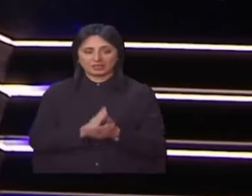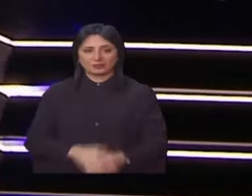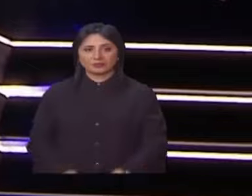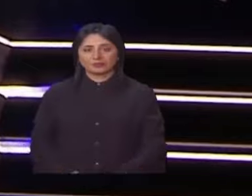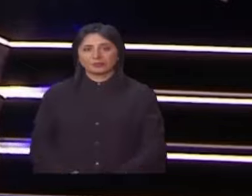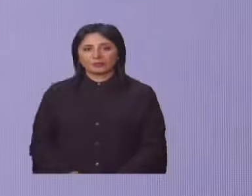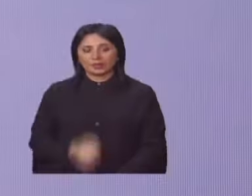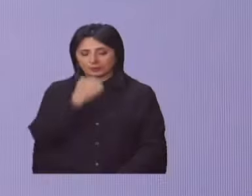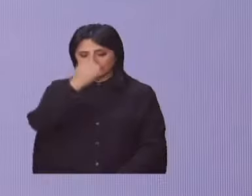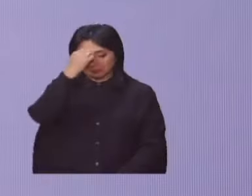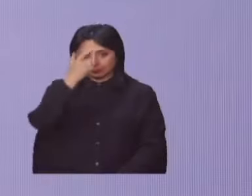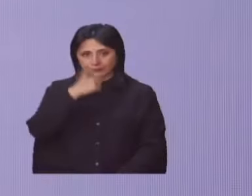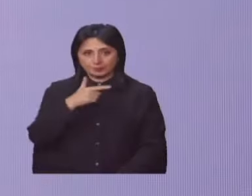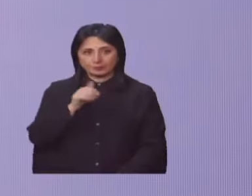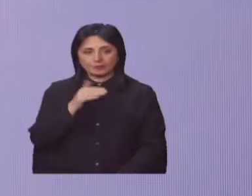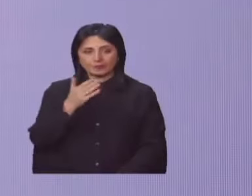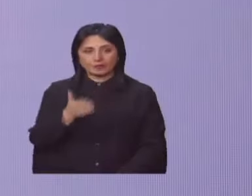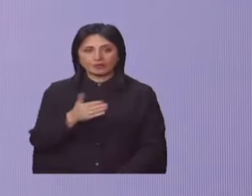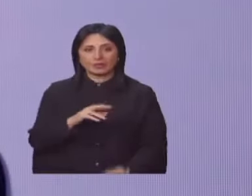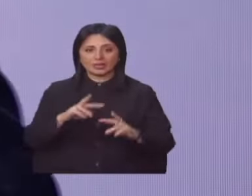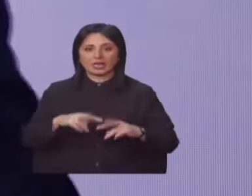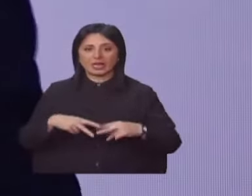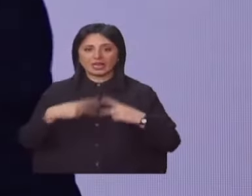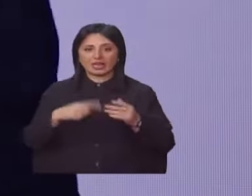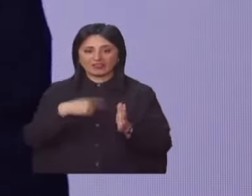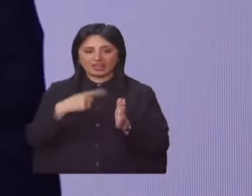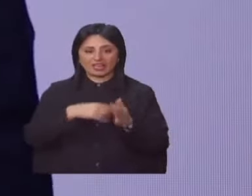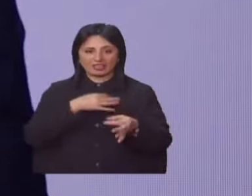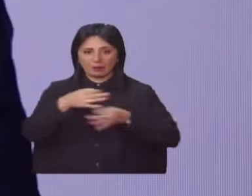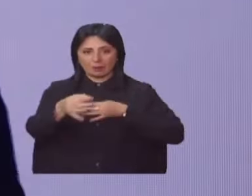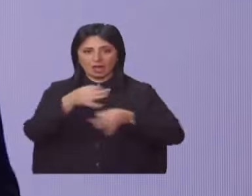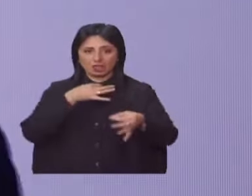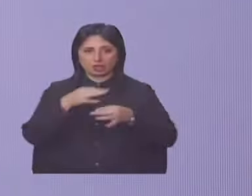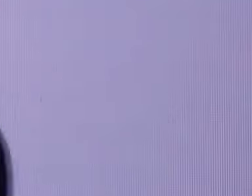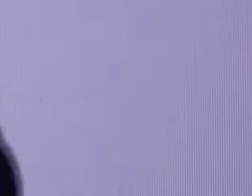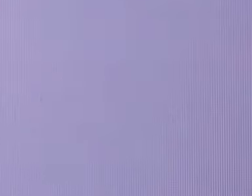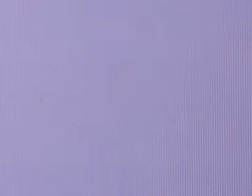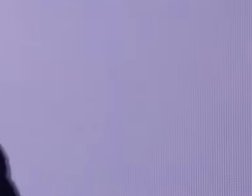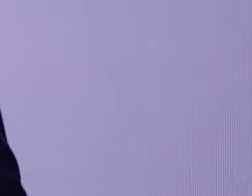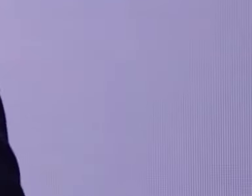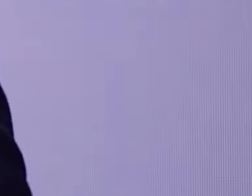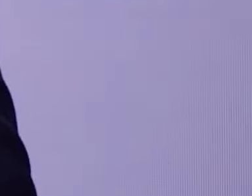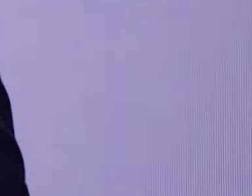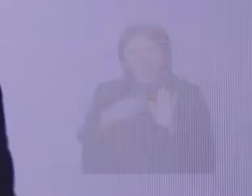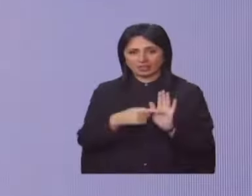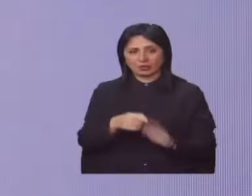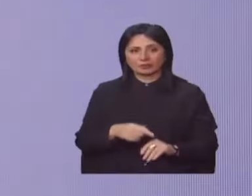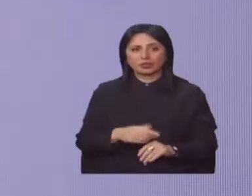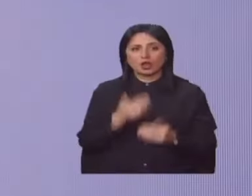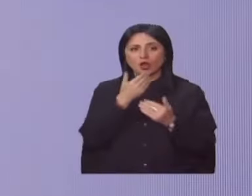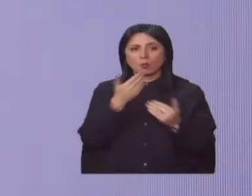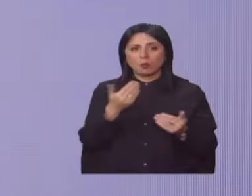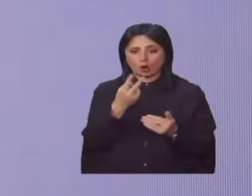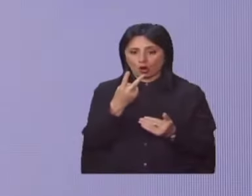ბატონ. მადლობა ბატონ გივი. გადავიდეთ ახლა კითხვა-პასუხის რეჟიმზე. მე ბევრ დროს არ დაგაკარგინებთ ხოლმე ბოლო